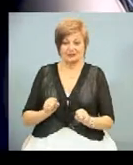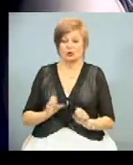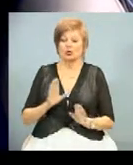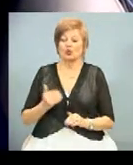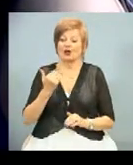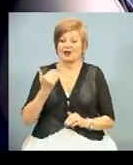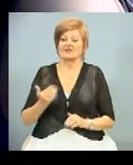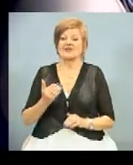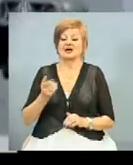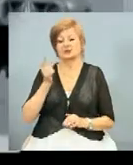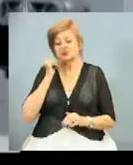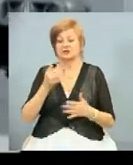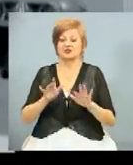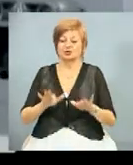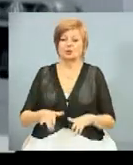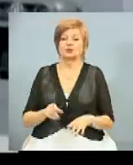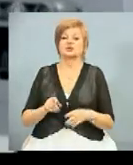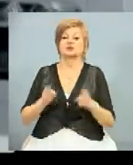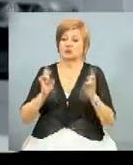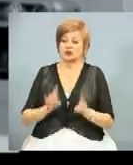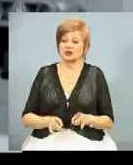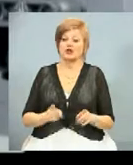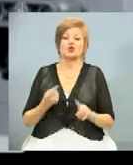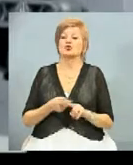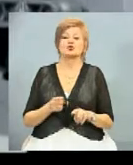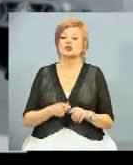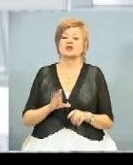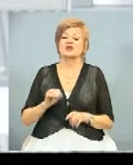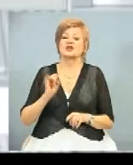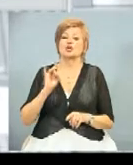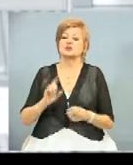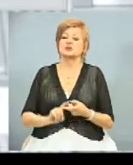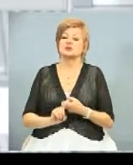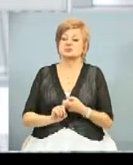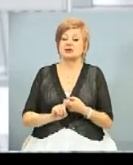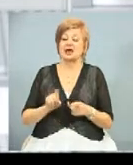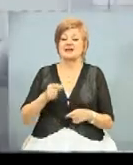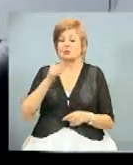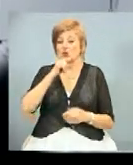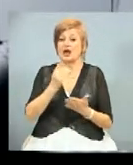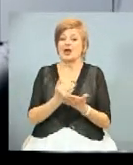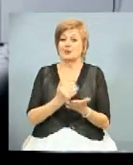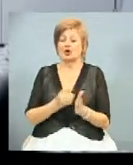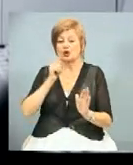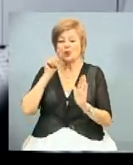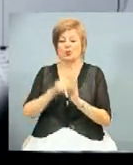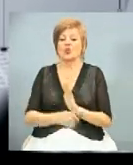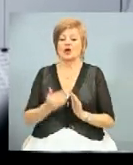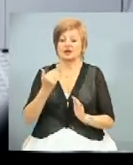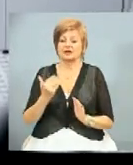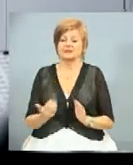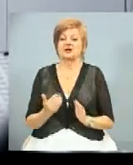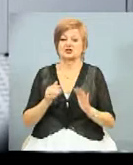гаджет може серйозно постраждати. Що ж таке комп'ютерний вірус? Це злоякісна програма, що може потрапити до вашого приладу